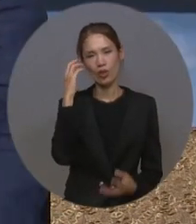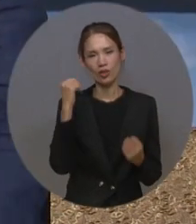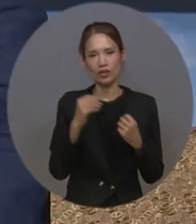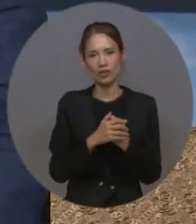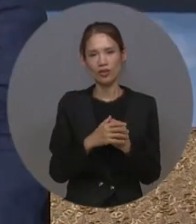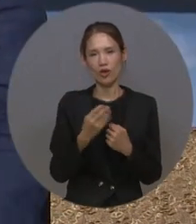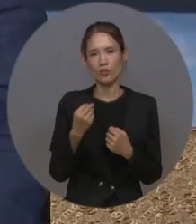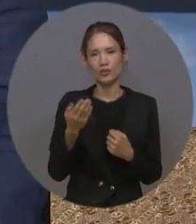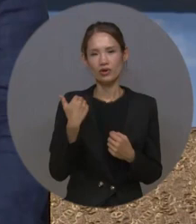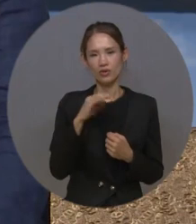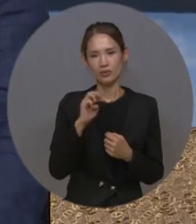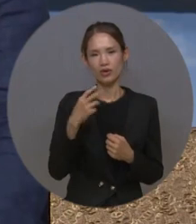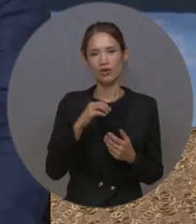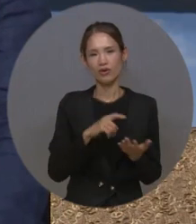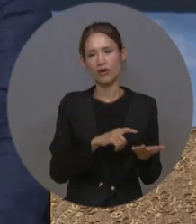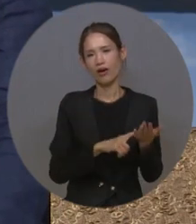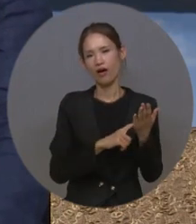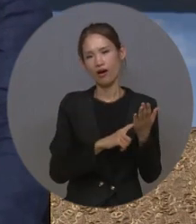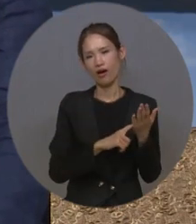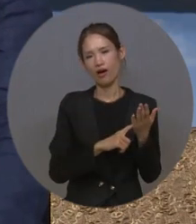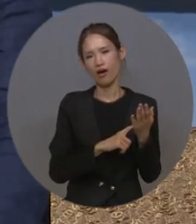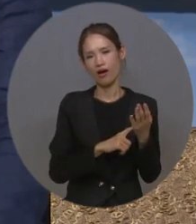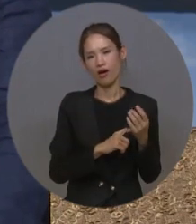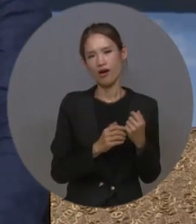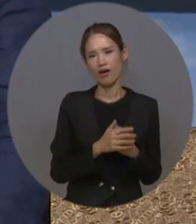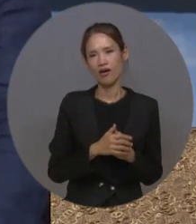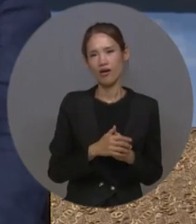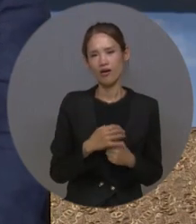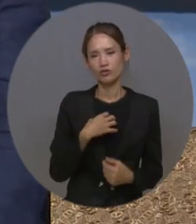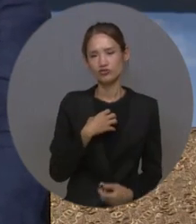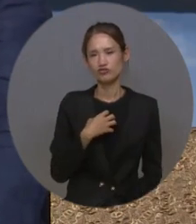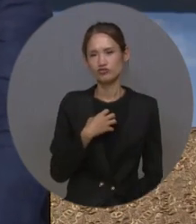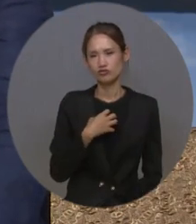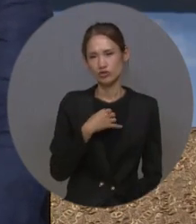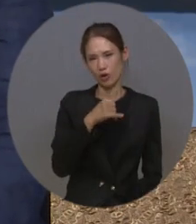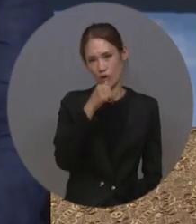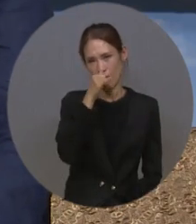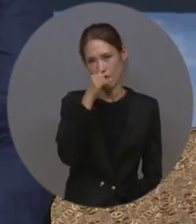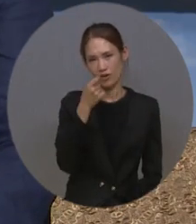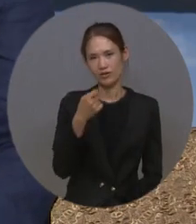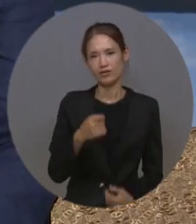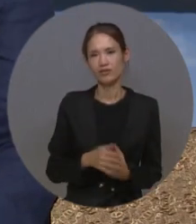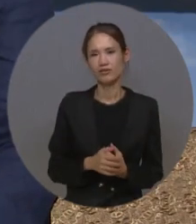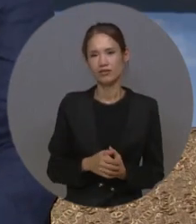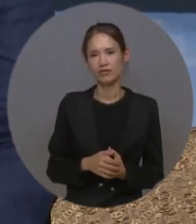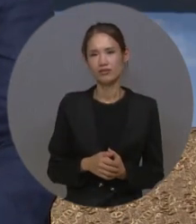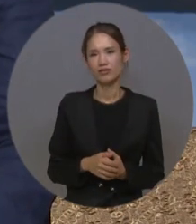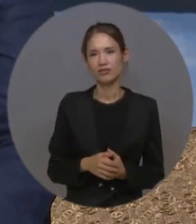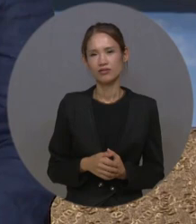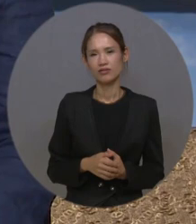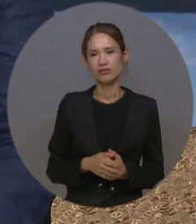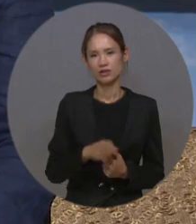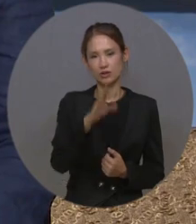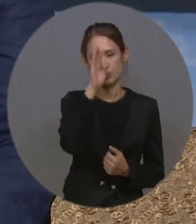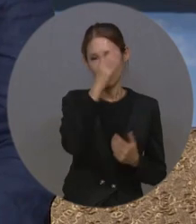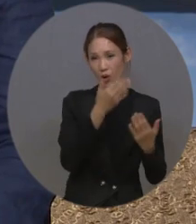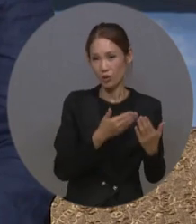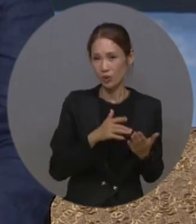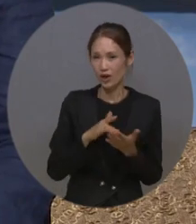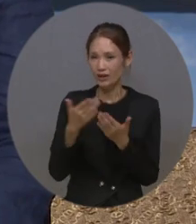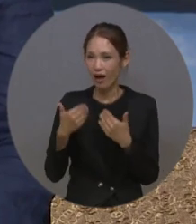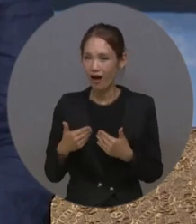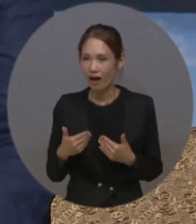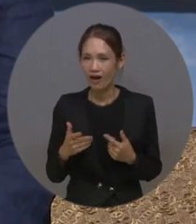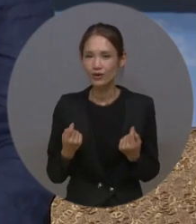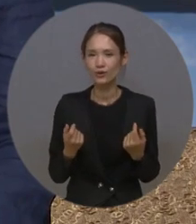전에 이 발암물질이 나왔다는 네. 기사가 떠서 굉장히 네. 좀 우려스럽긴 하네요. 네. 병 주고 약 주고